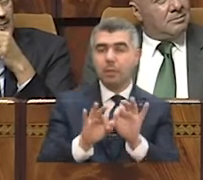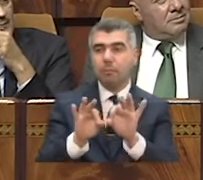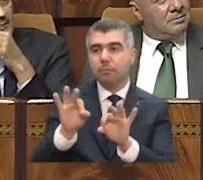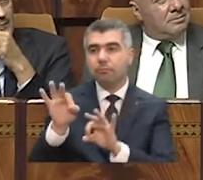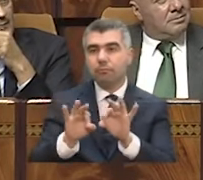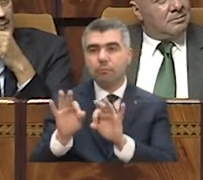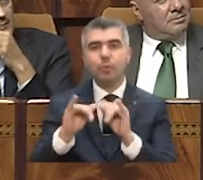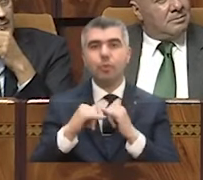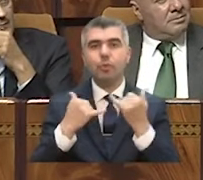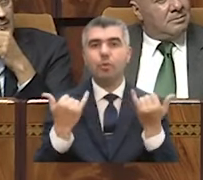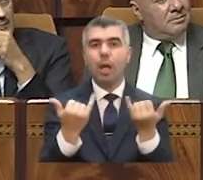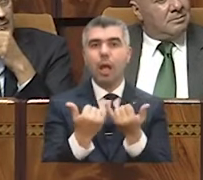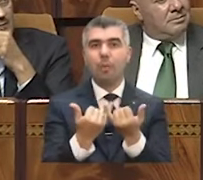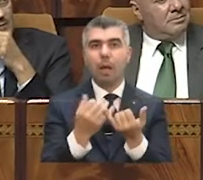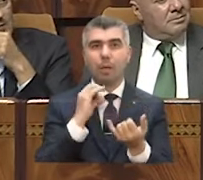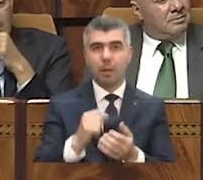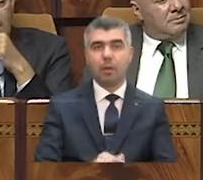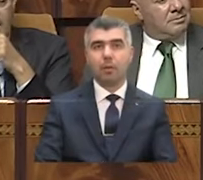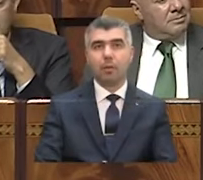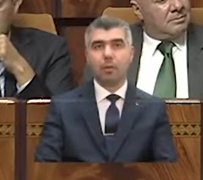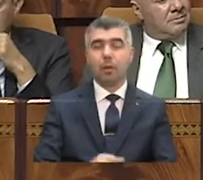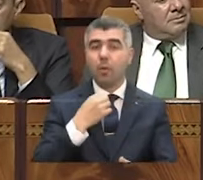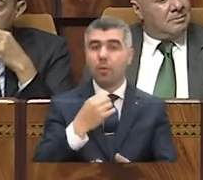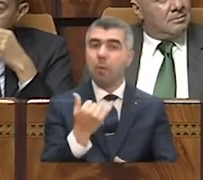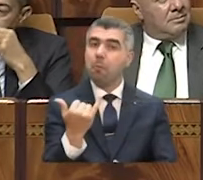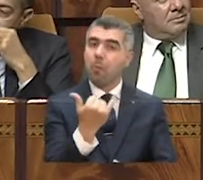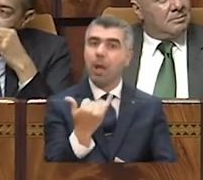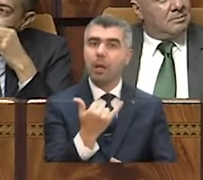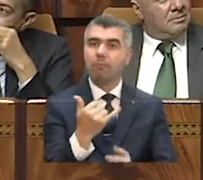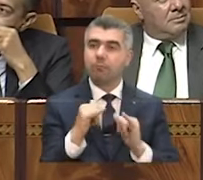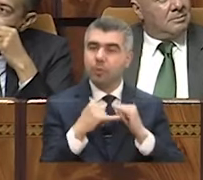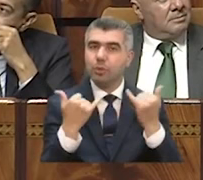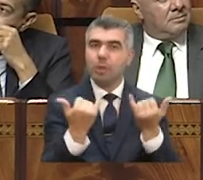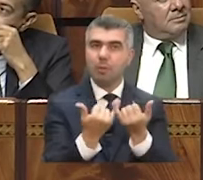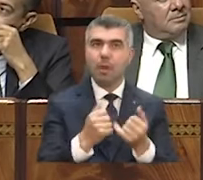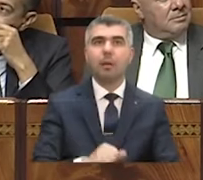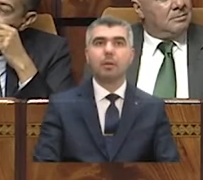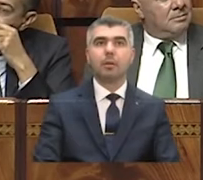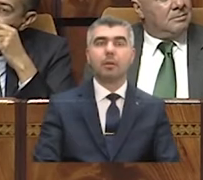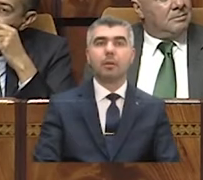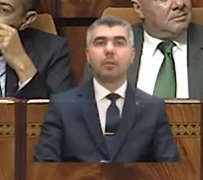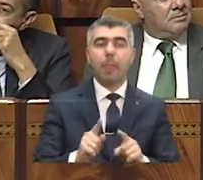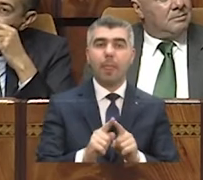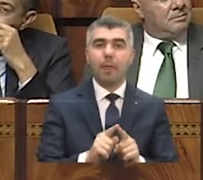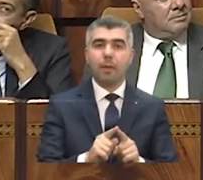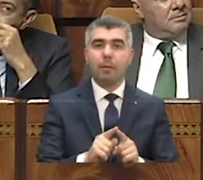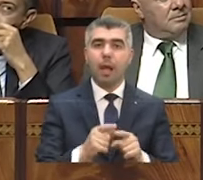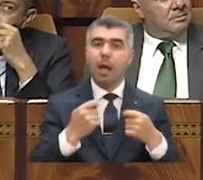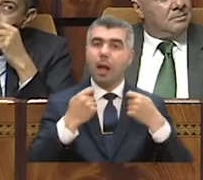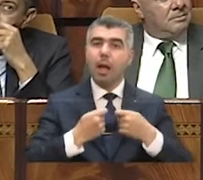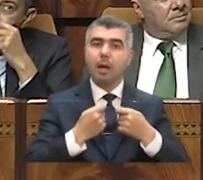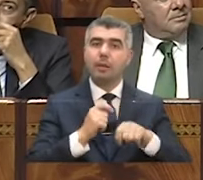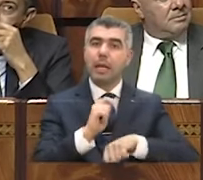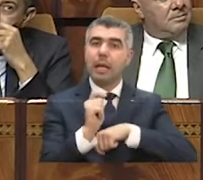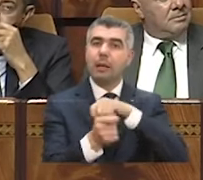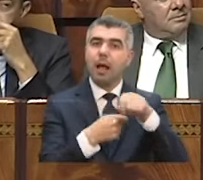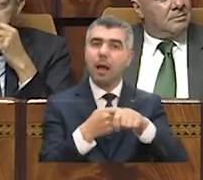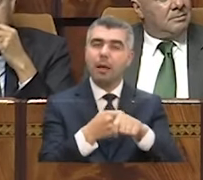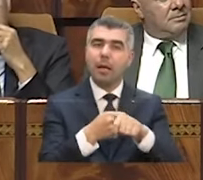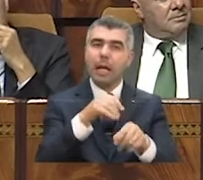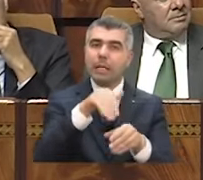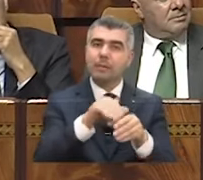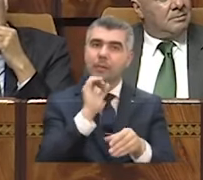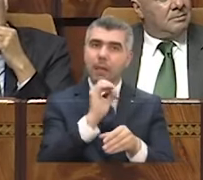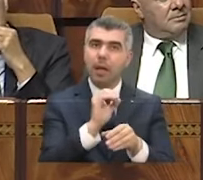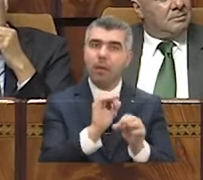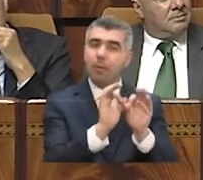داخل هذه، الا كاين شي حاجه تهم تسيير داخل هذه المؤسسه. ولكن ما جاء في كلمه السيد الرئيس بعيد كل بعد عن مساله ديال التسيير،